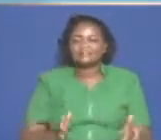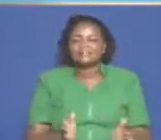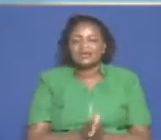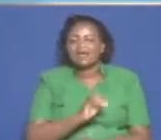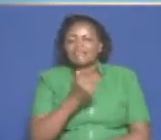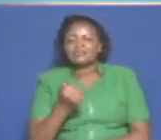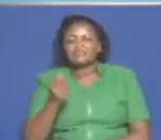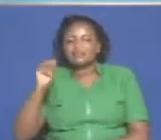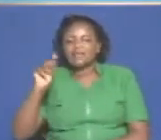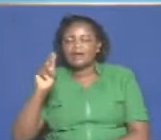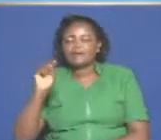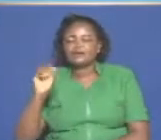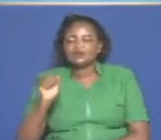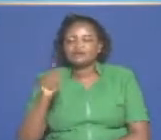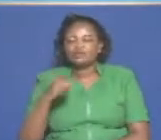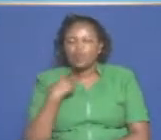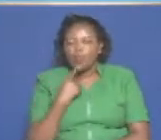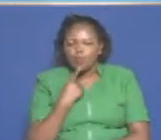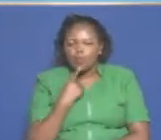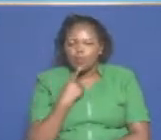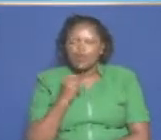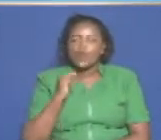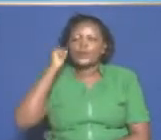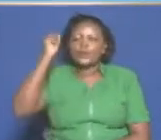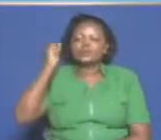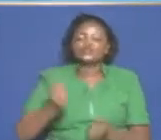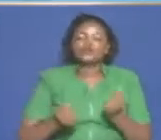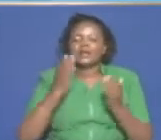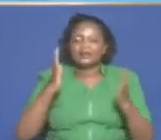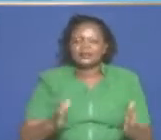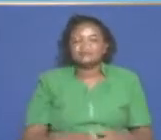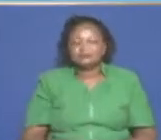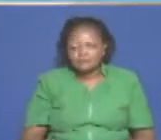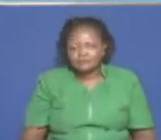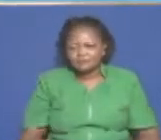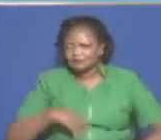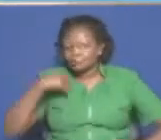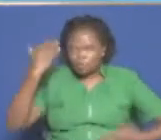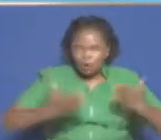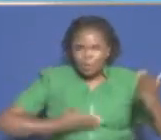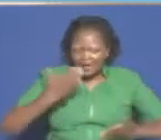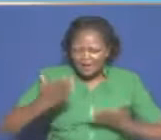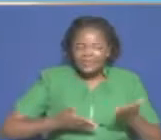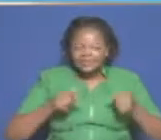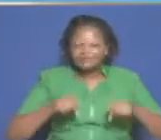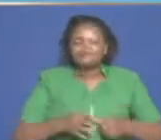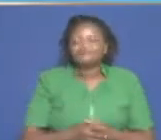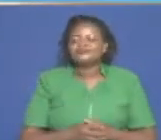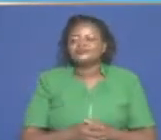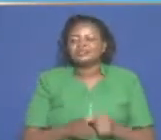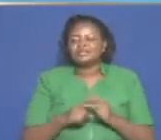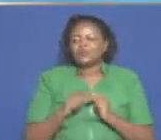Abdi ambaye vile vile ni mchanganuzi wa masuala ya kisiasa. Karibuni sana kwenye studio zetu leo hii. Na pengine nikianza